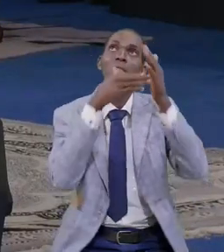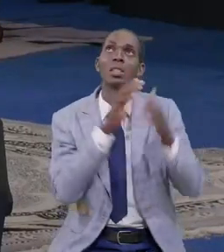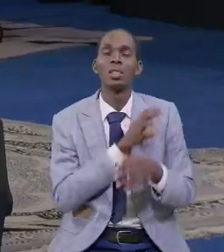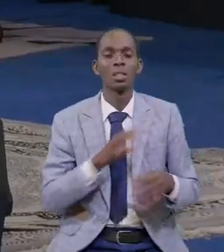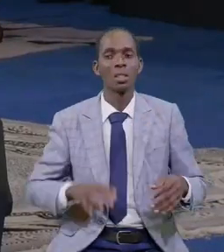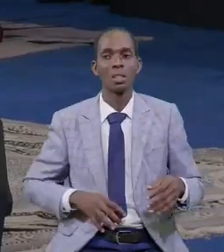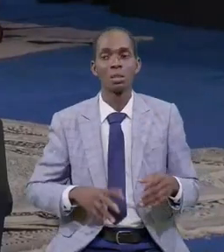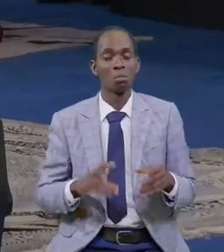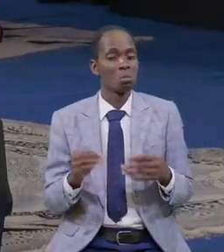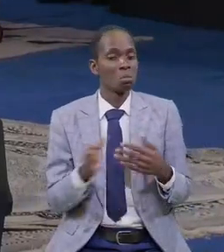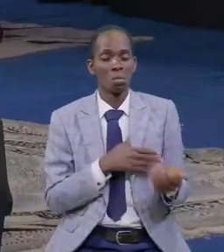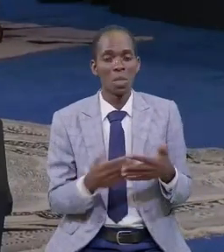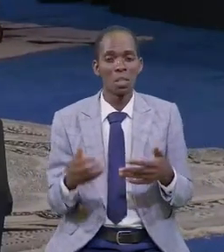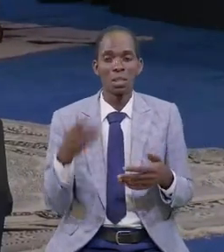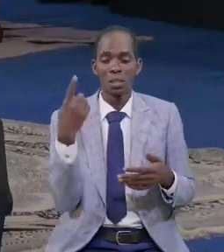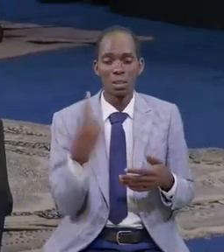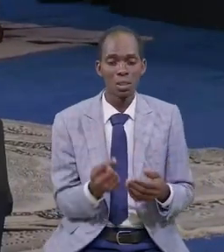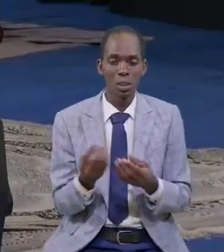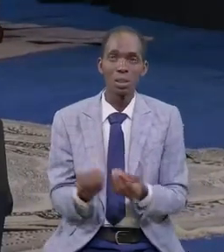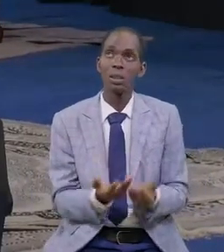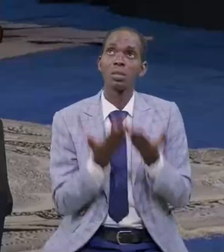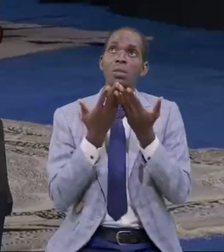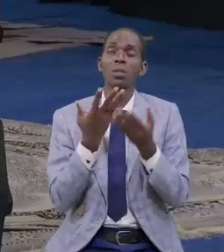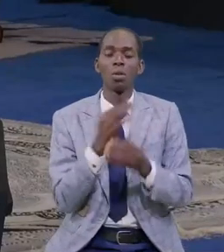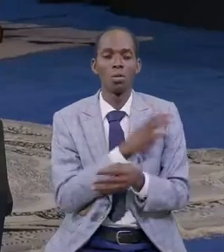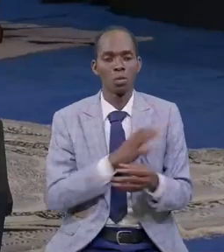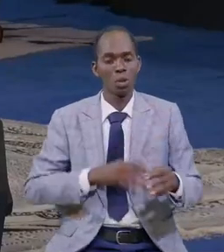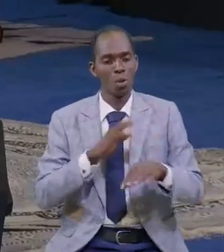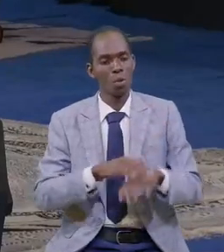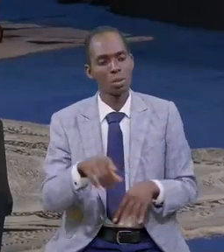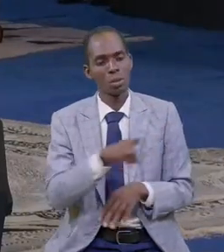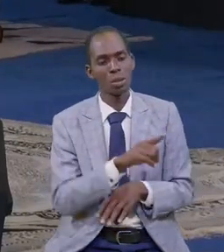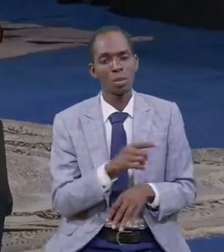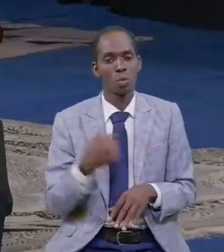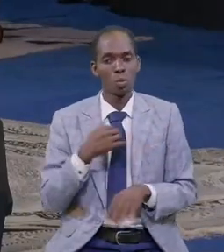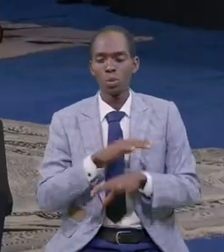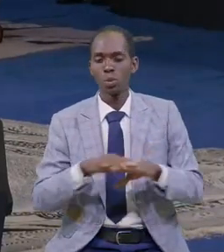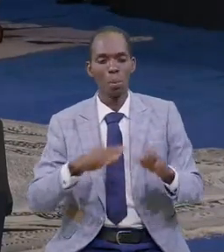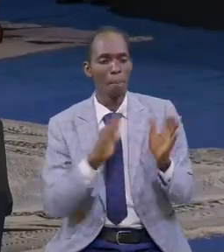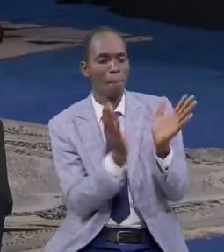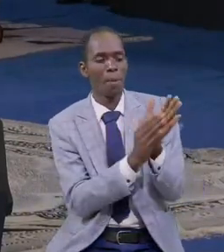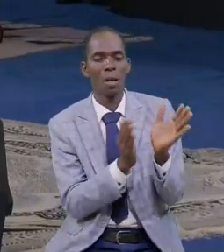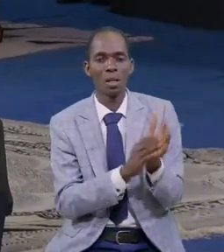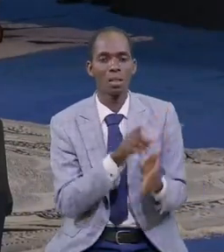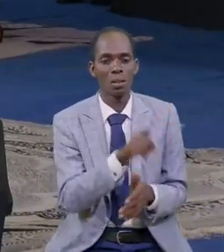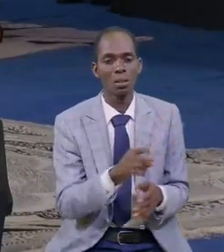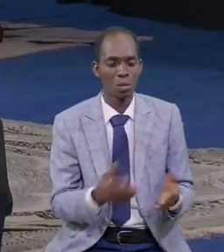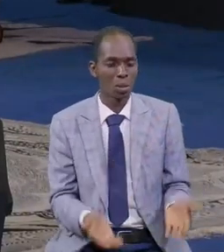pêchent malgré le sacrifice du Christ on ne doit pas les